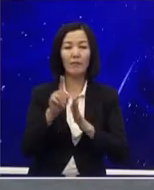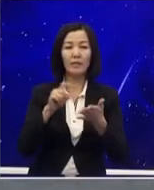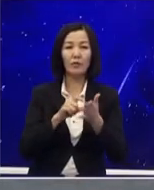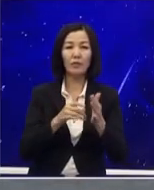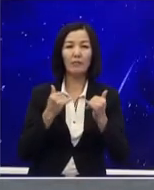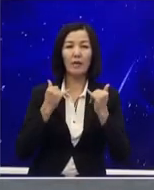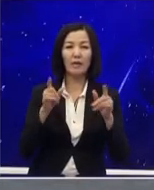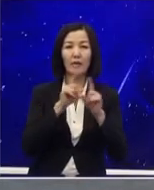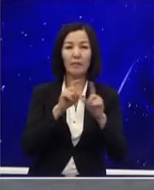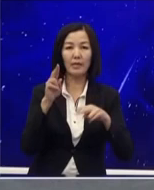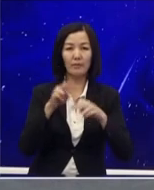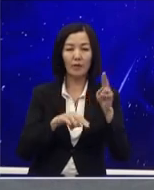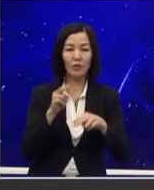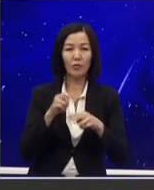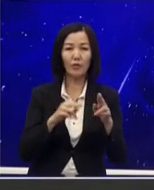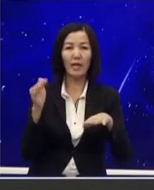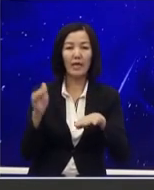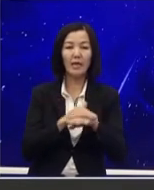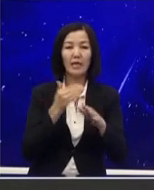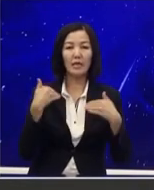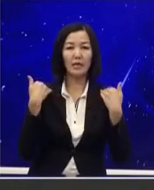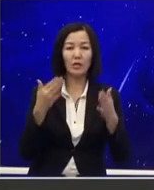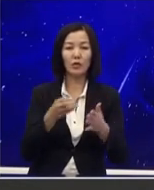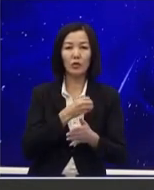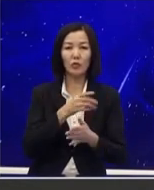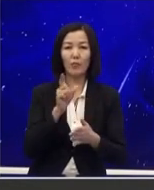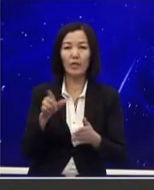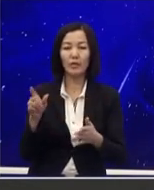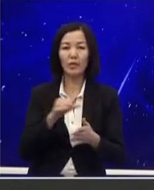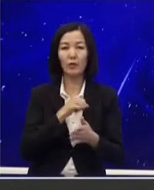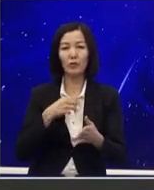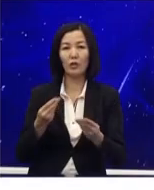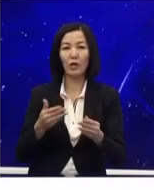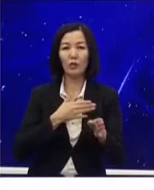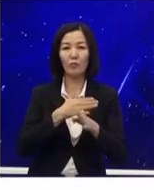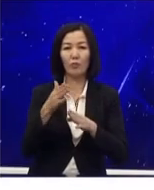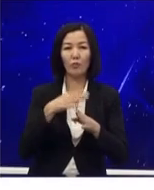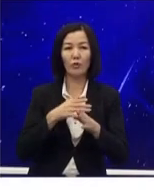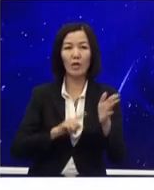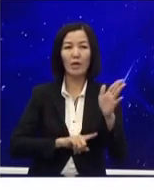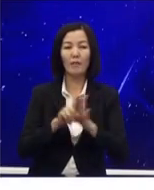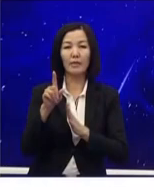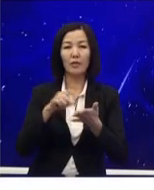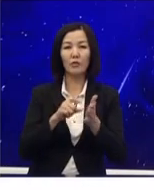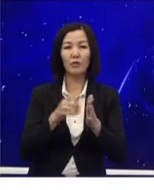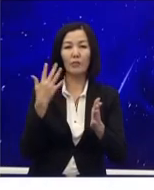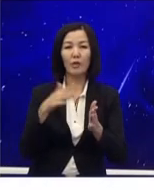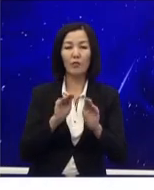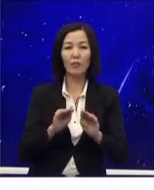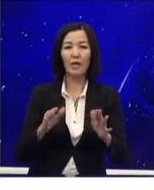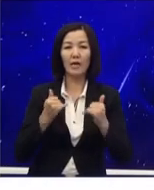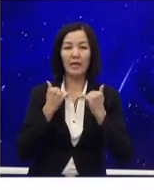арналған мектеп салынуда. Игі іске ауылдардың қол ашық жомарт жандар ұйытқы болып отыр. Бастауыш мектебі негізі 50 орындық